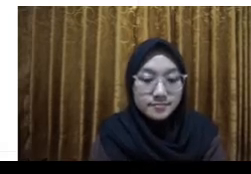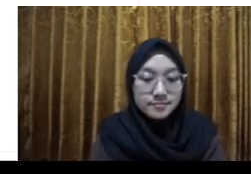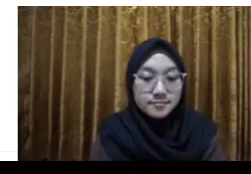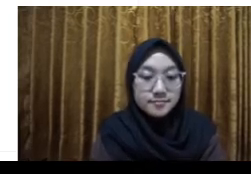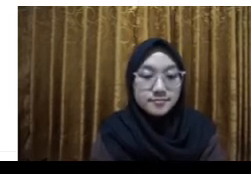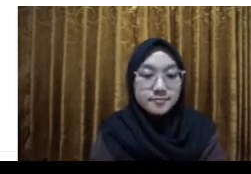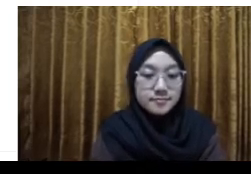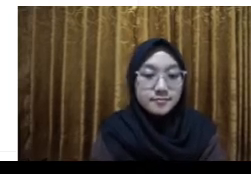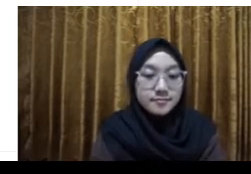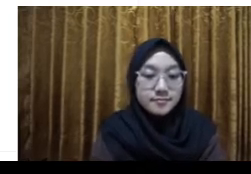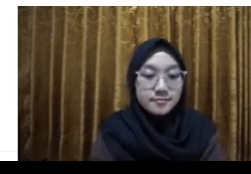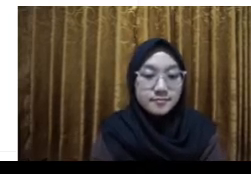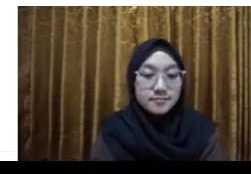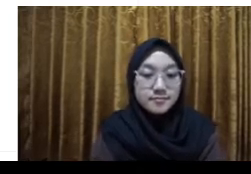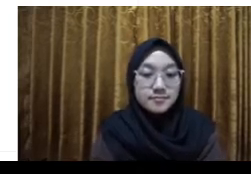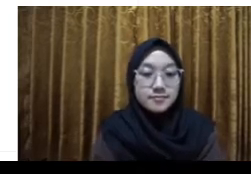100%